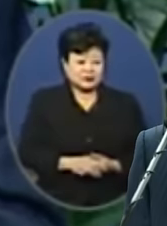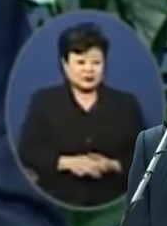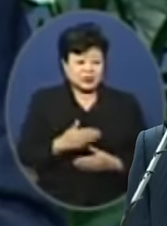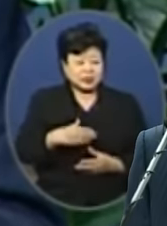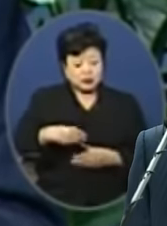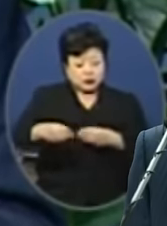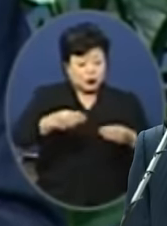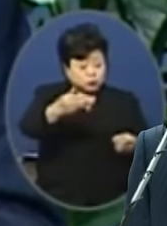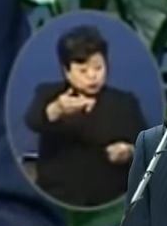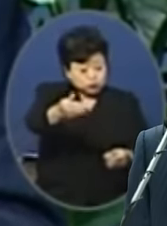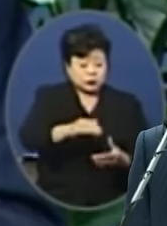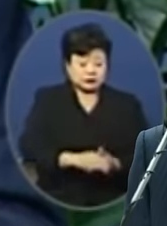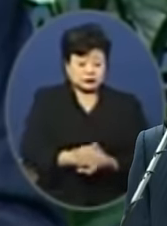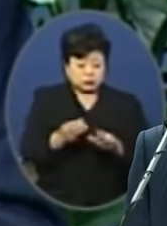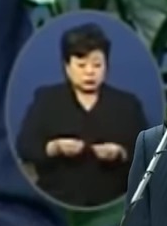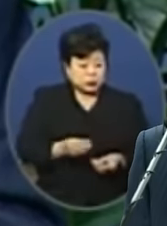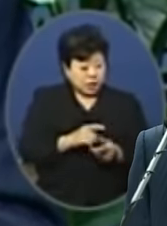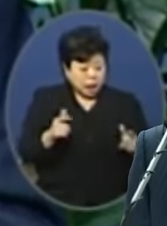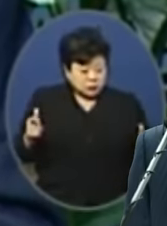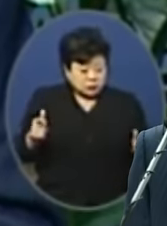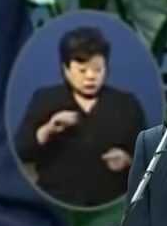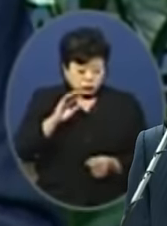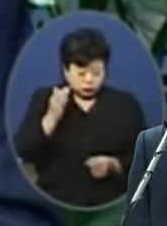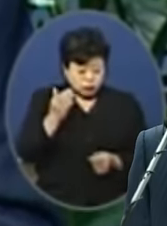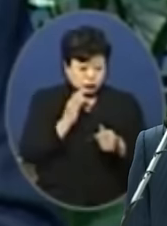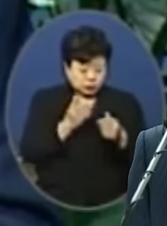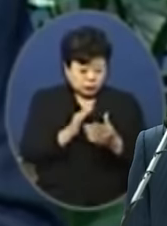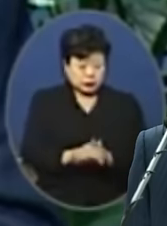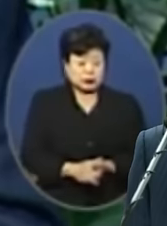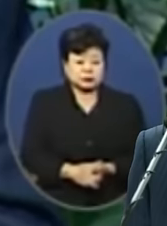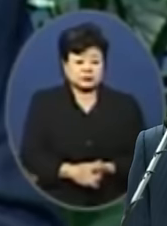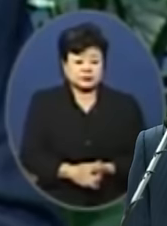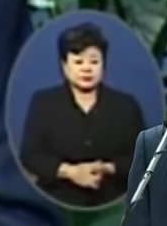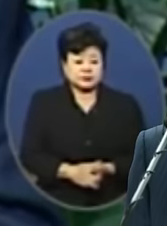남에게 꾸어주지도 꾸지 않는 여러분이 되십니다.